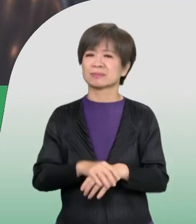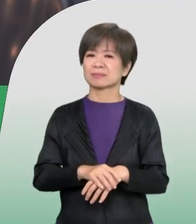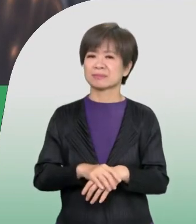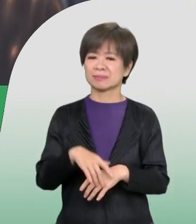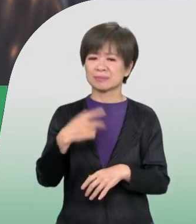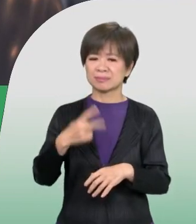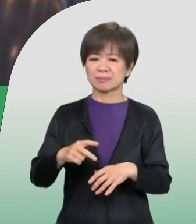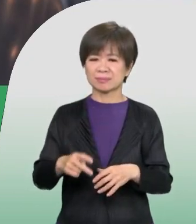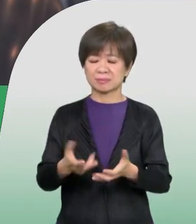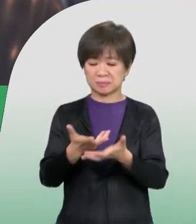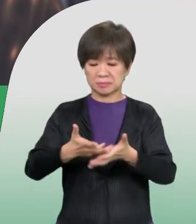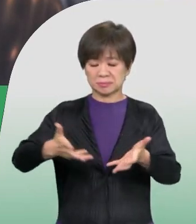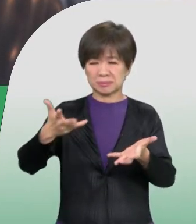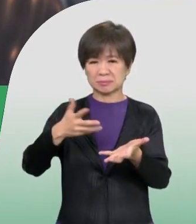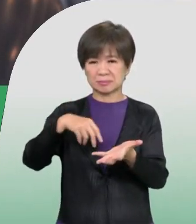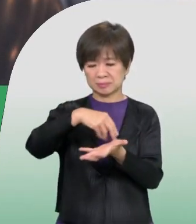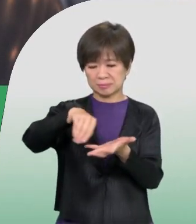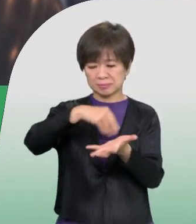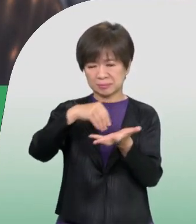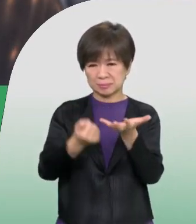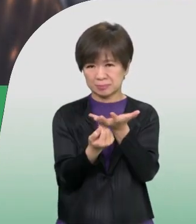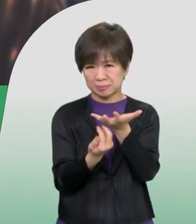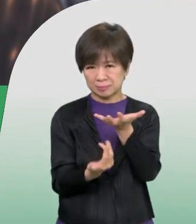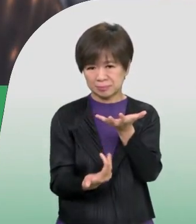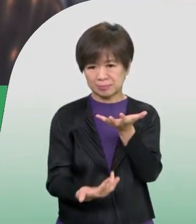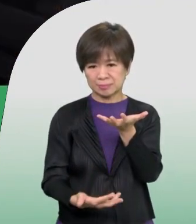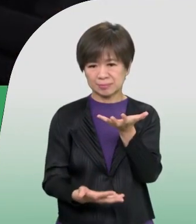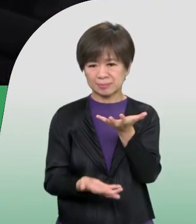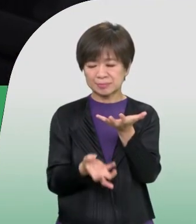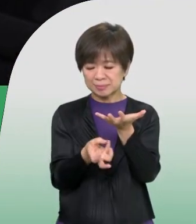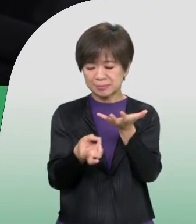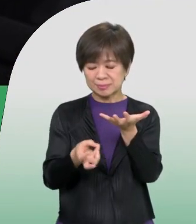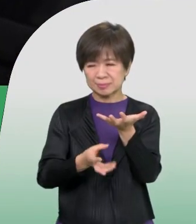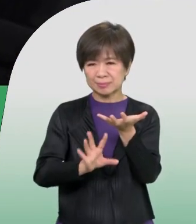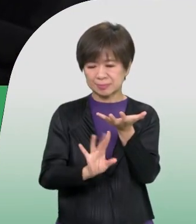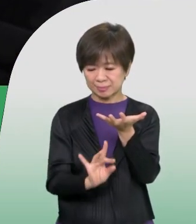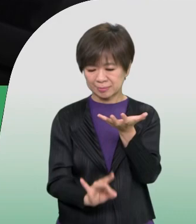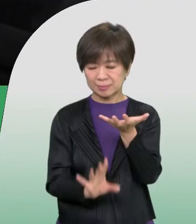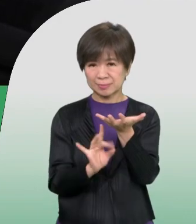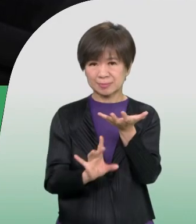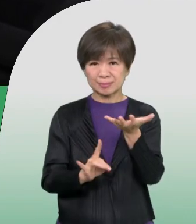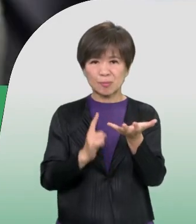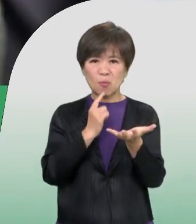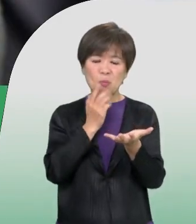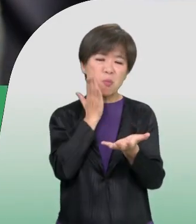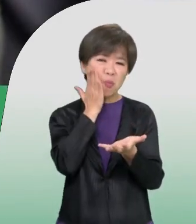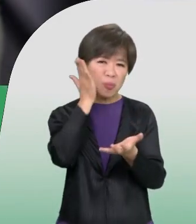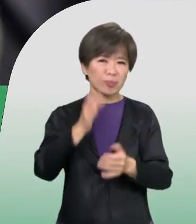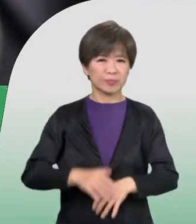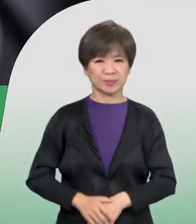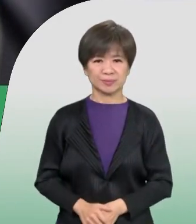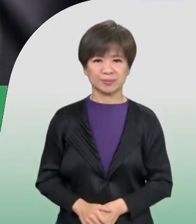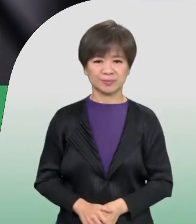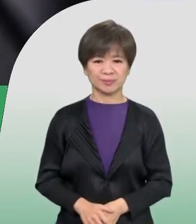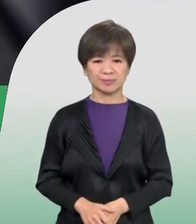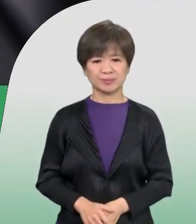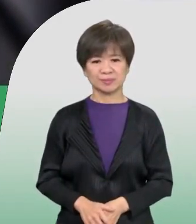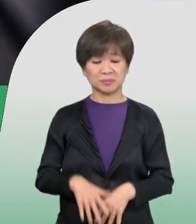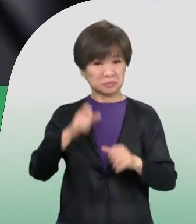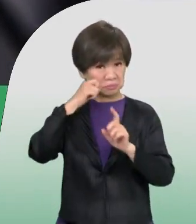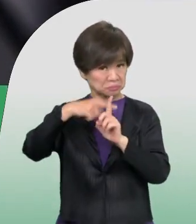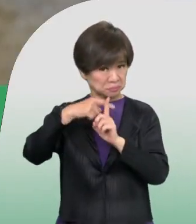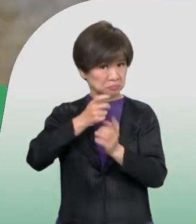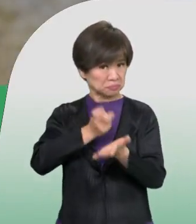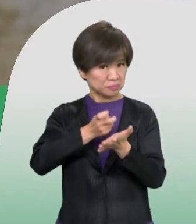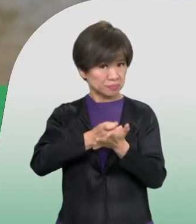我们再过筛一次，就是让奶油乳酪的大块可以打成小块，那这样的话口感会更滑顺。 对品质的要